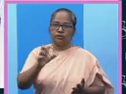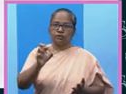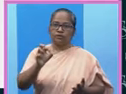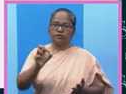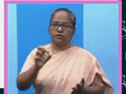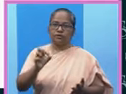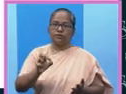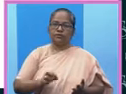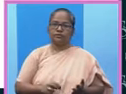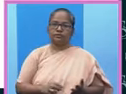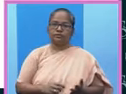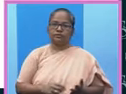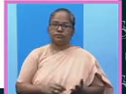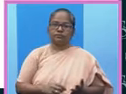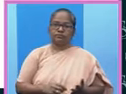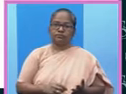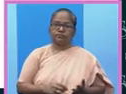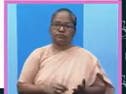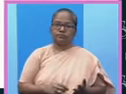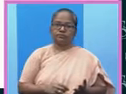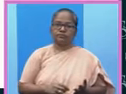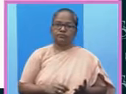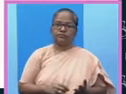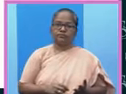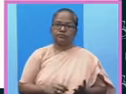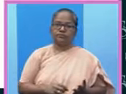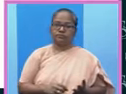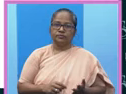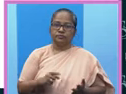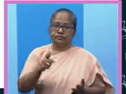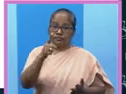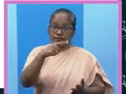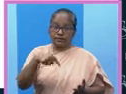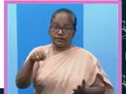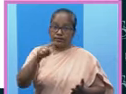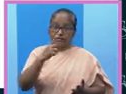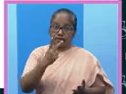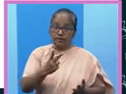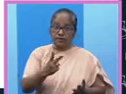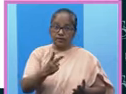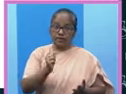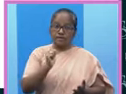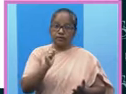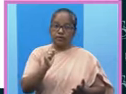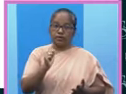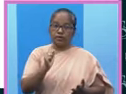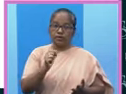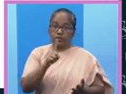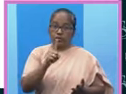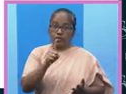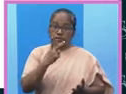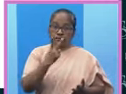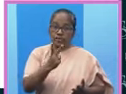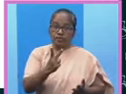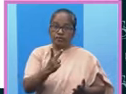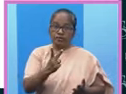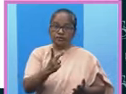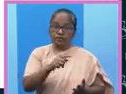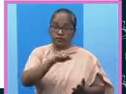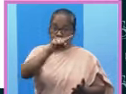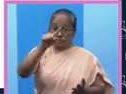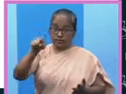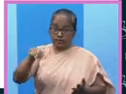360 டிகிரி இல்லையா? ரைட். இப்போ இந்த வட்டக்கோண பகுதியை நான் உருவாக்குகிறேன். எப்படி உருவாக்குகிறேன்? மொத படத்தை பாருங்கள். இது ஒரு